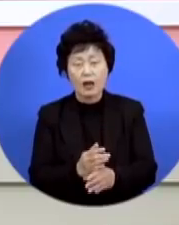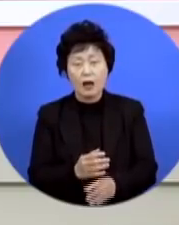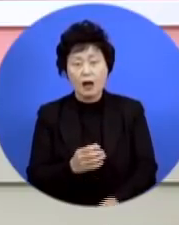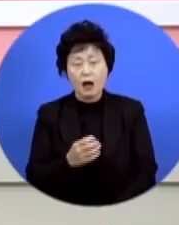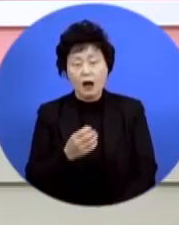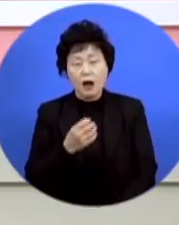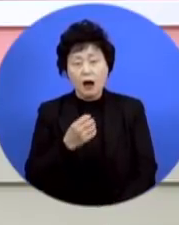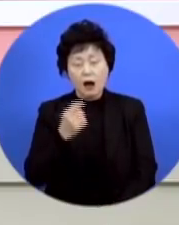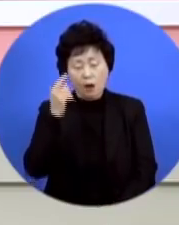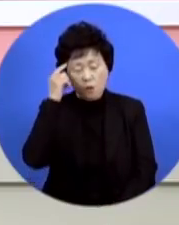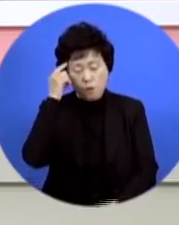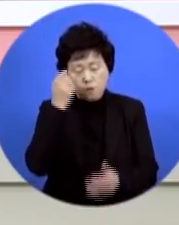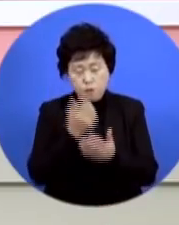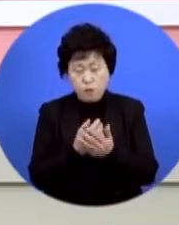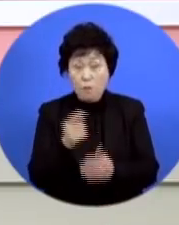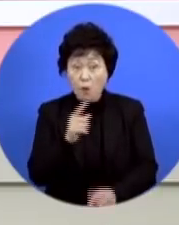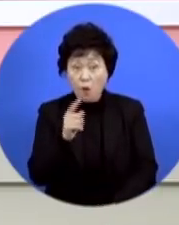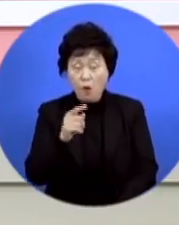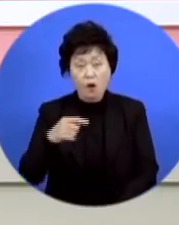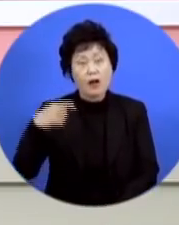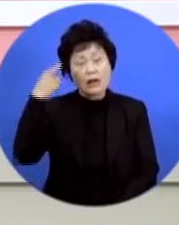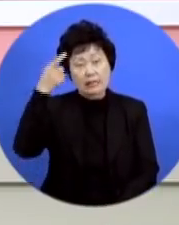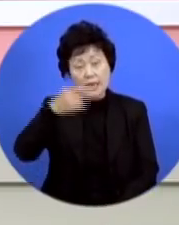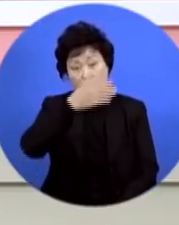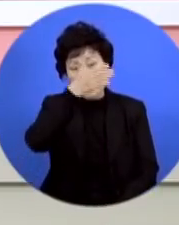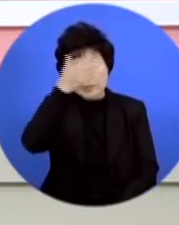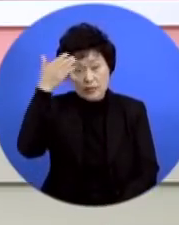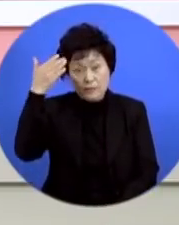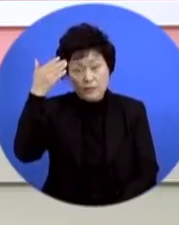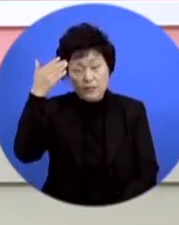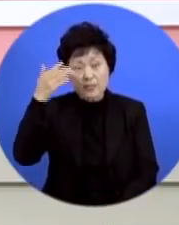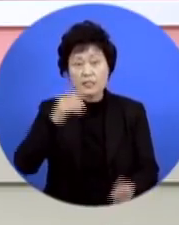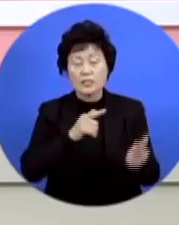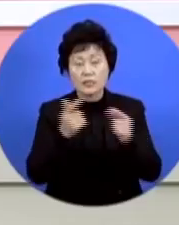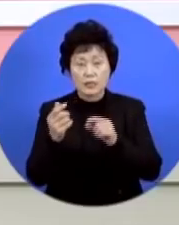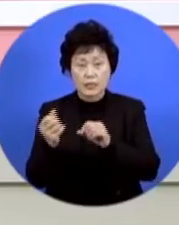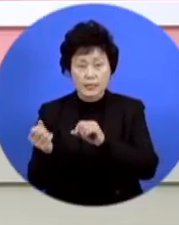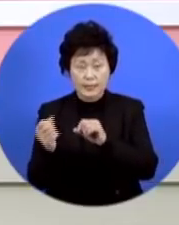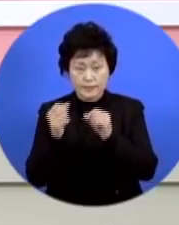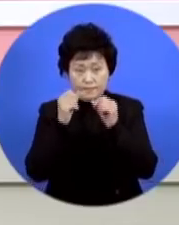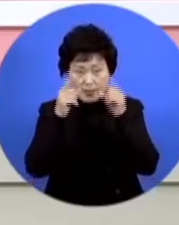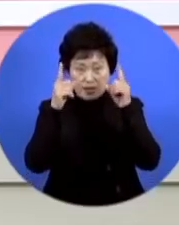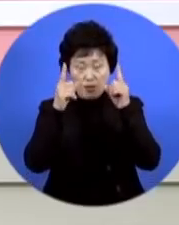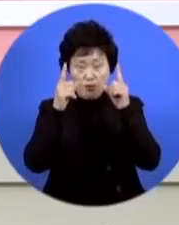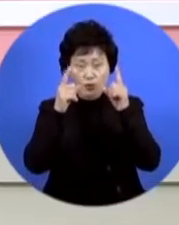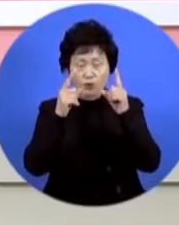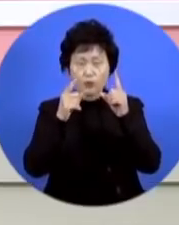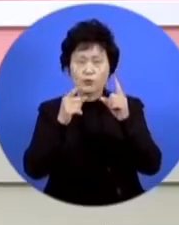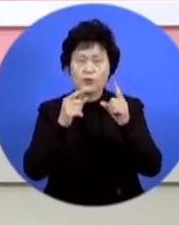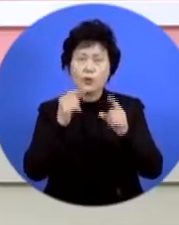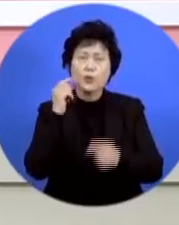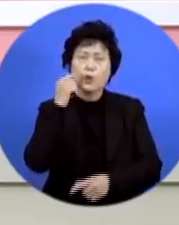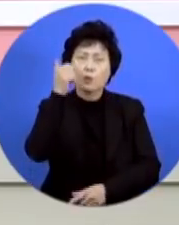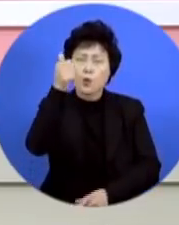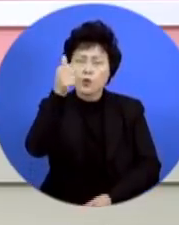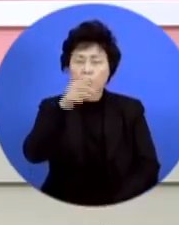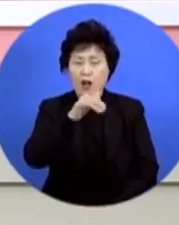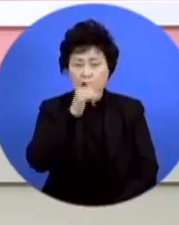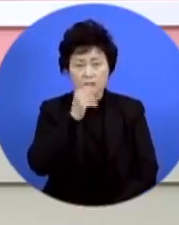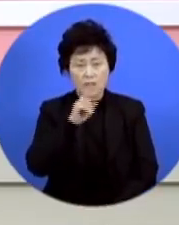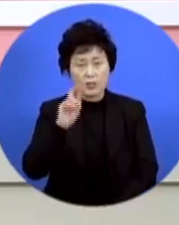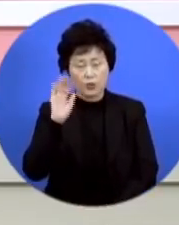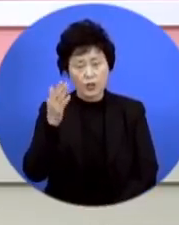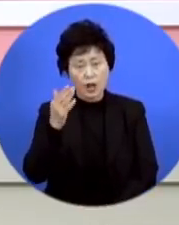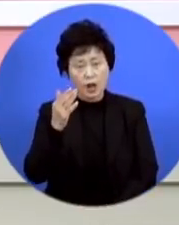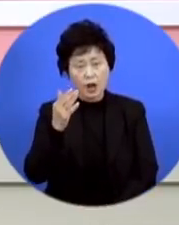다음 세대 젊은이들을 깨우는 복음 전도자가 누군가는 나와야 된다고 하는데 설교자가 계속 제 쪽만 보면서 하고 있는 듯한 이런